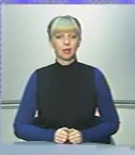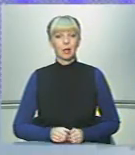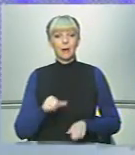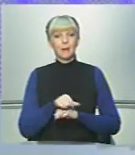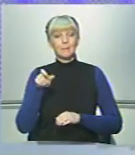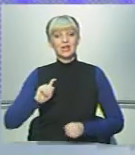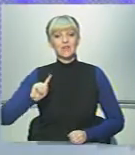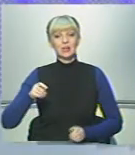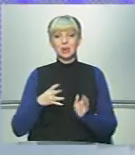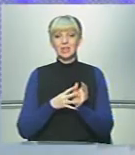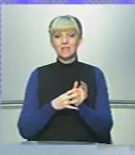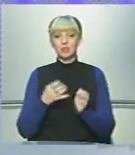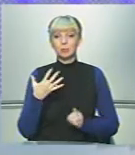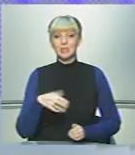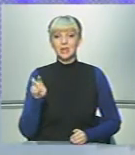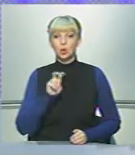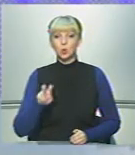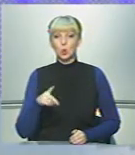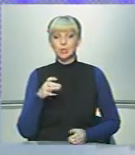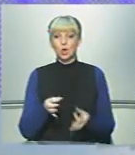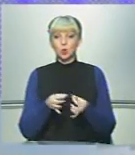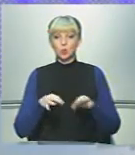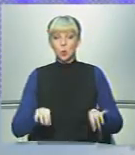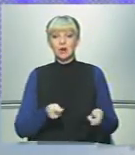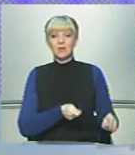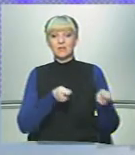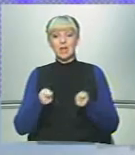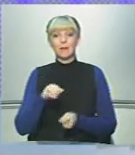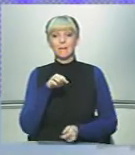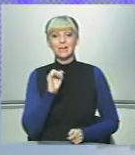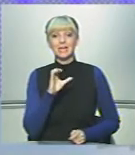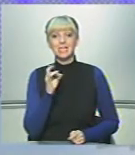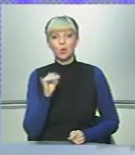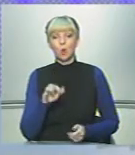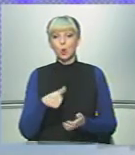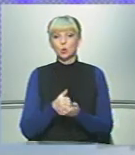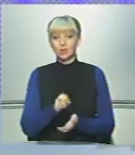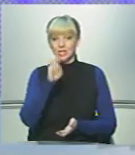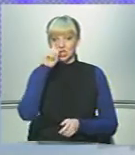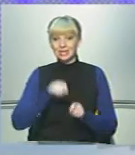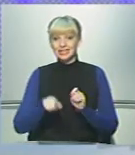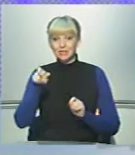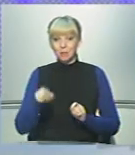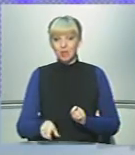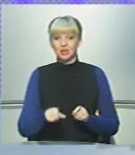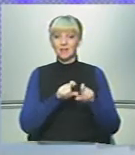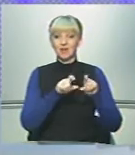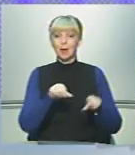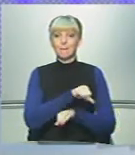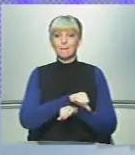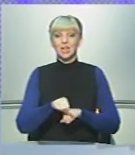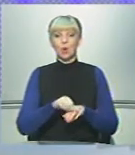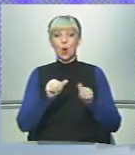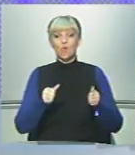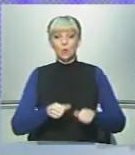Митник вимагав $950 за дозвіл на ввезення бісеру. Головного державного інспектора відділу митного